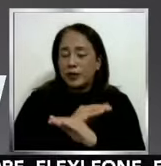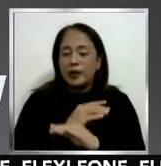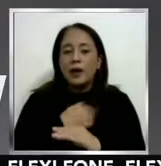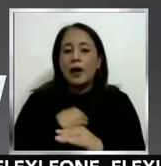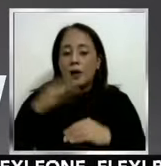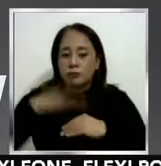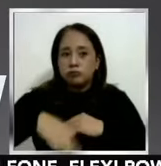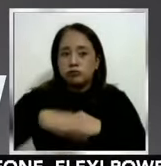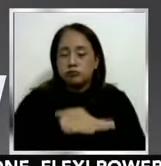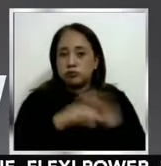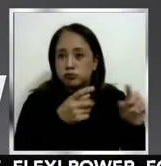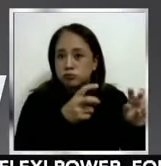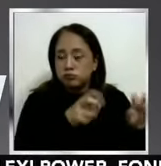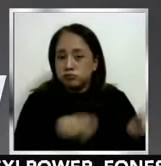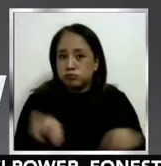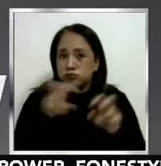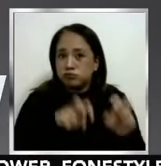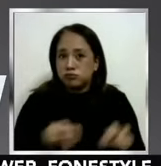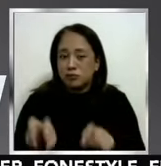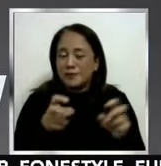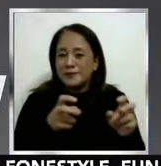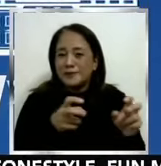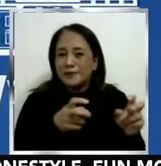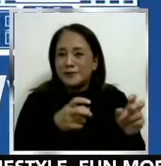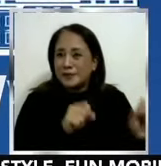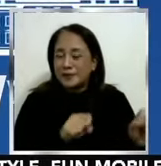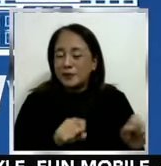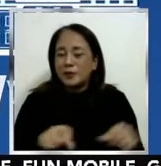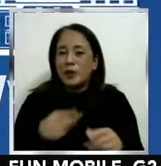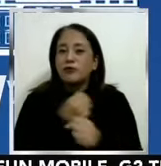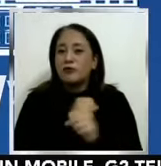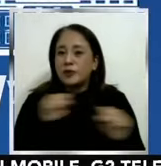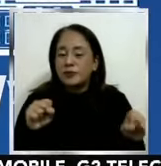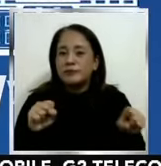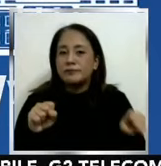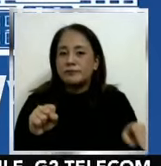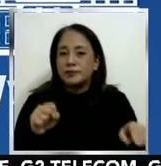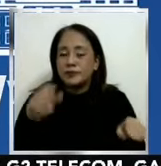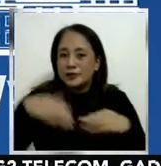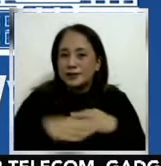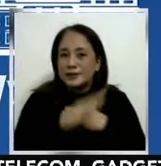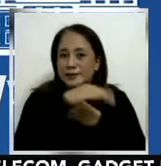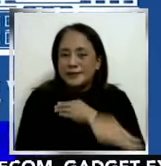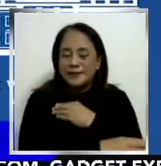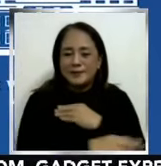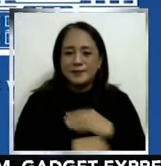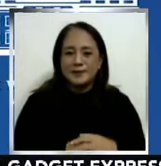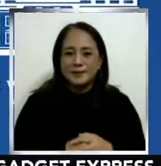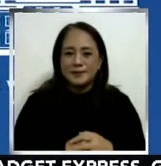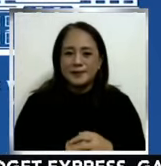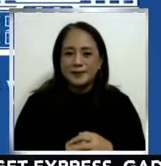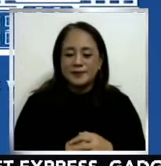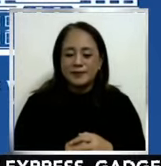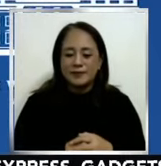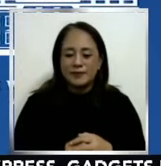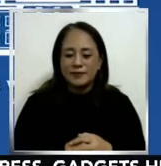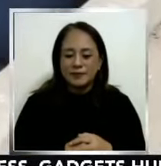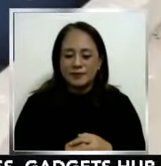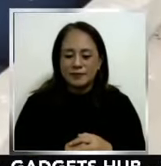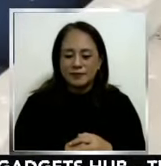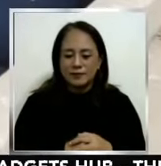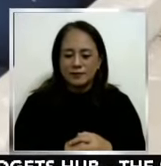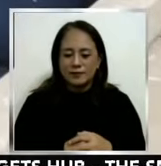yung tinatawag ng freedom of the seas. Para sa GMA Integrated News, JP